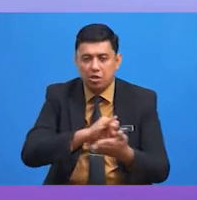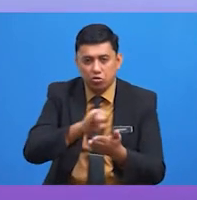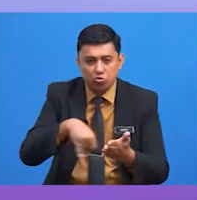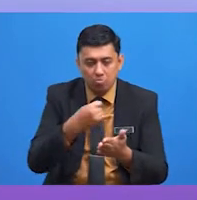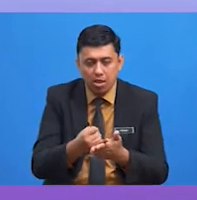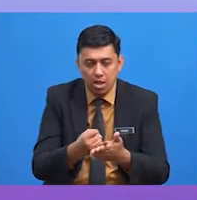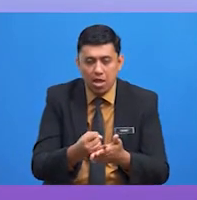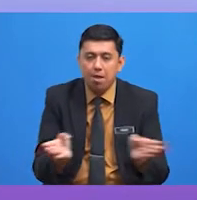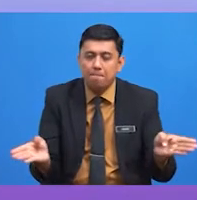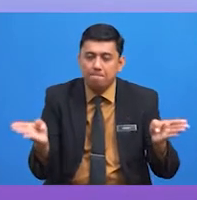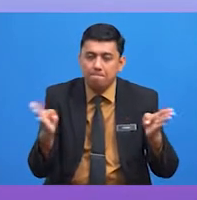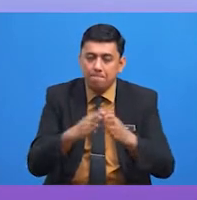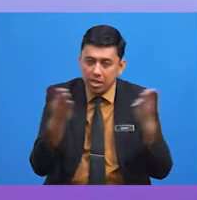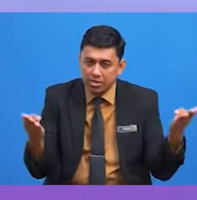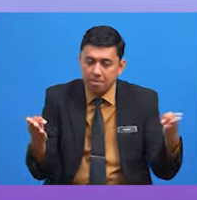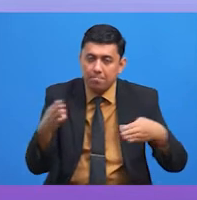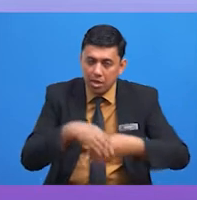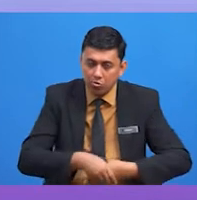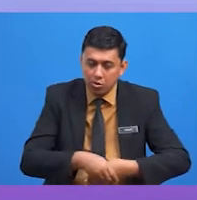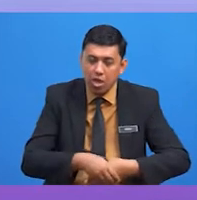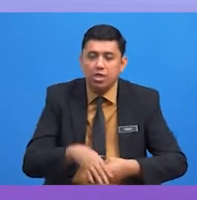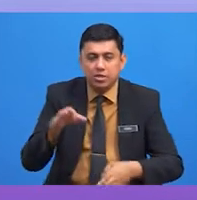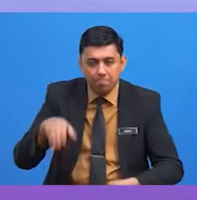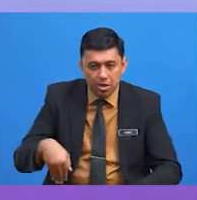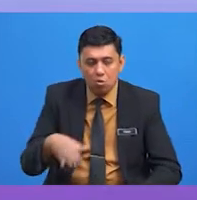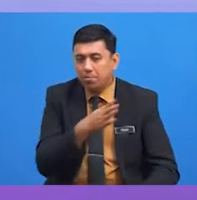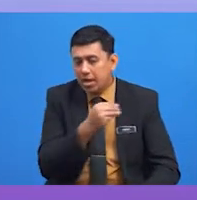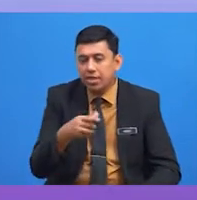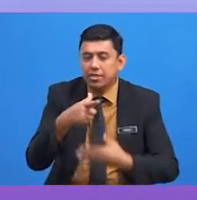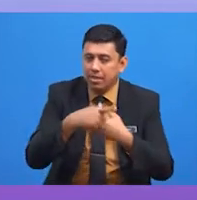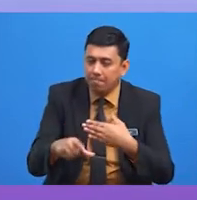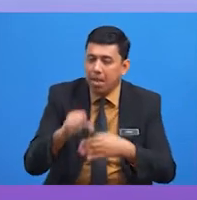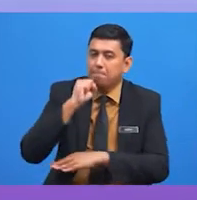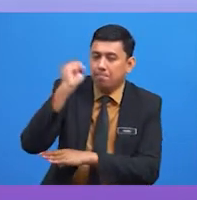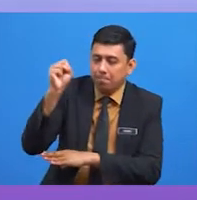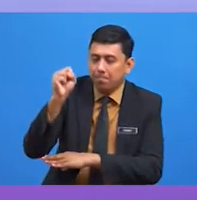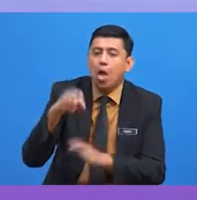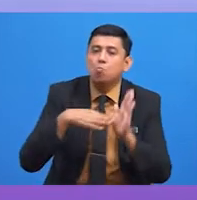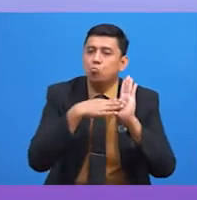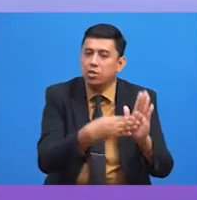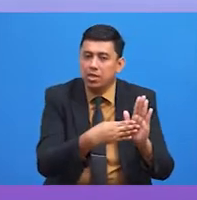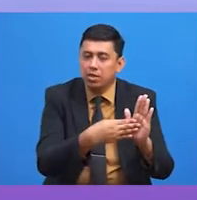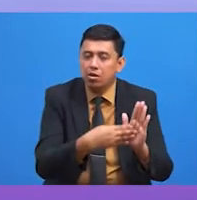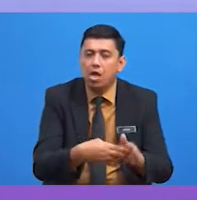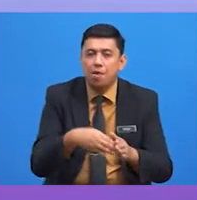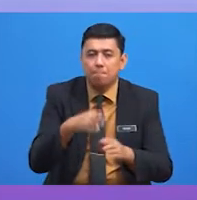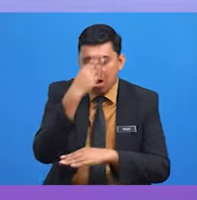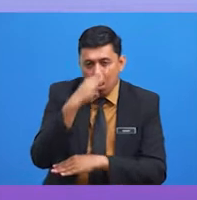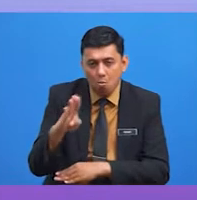bahasa Melayu sebelum dan selepas merdeka sudah dapat membuktikan